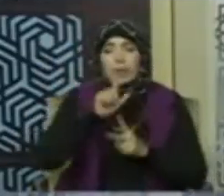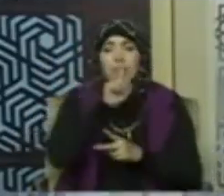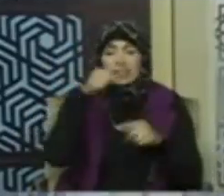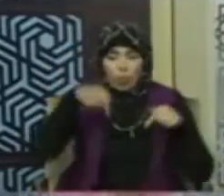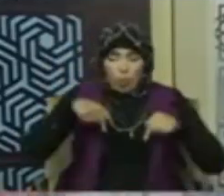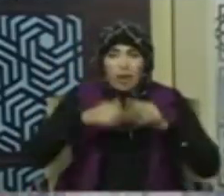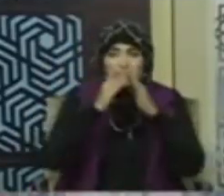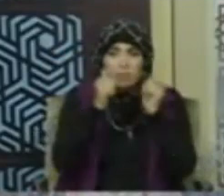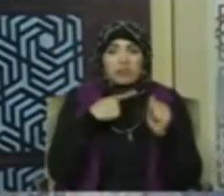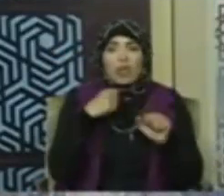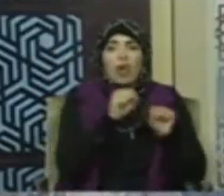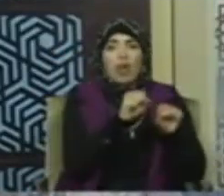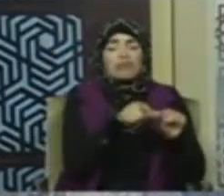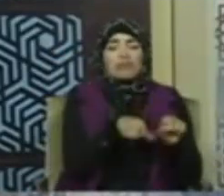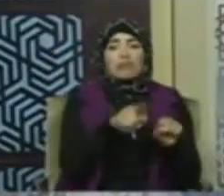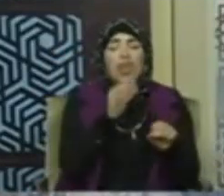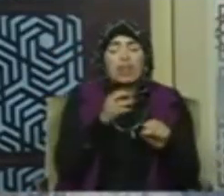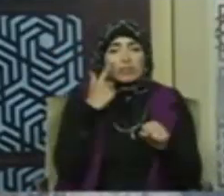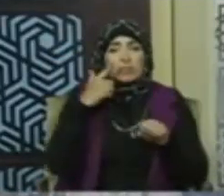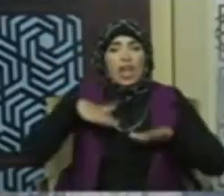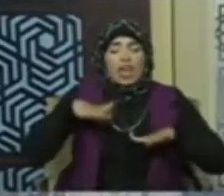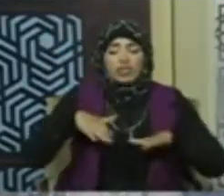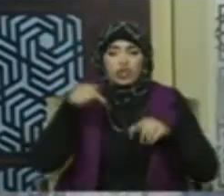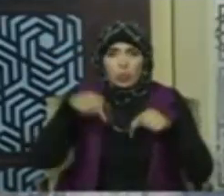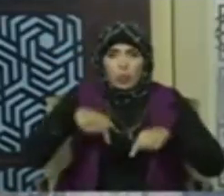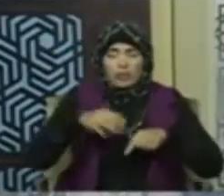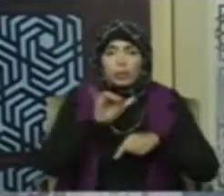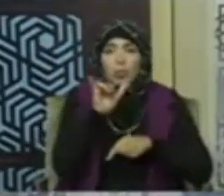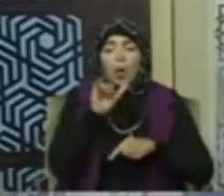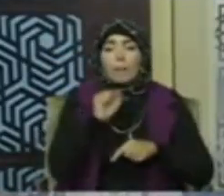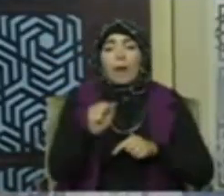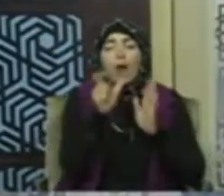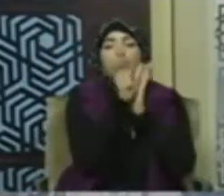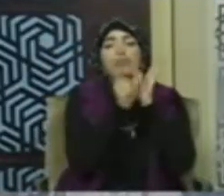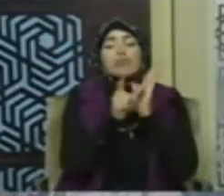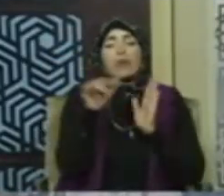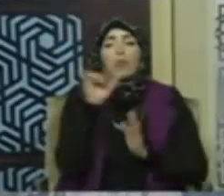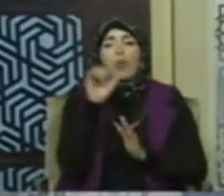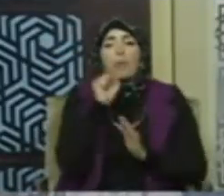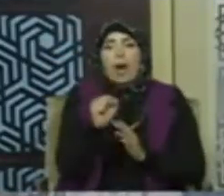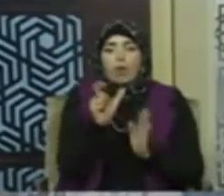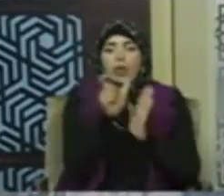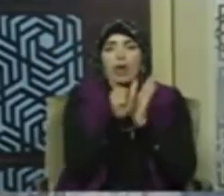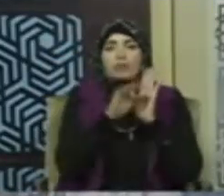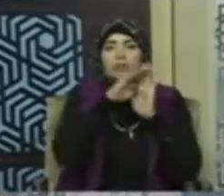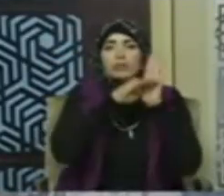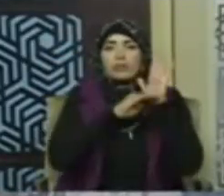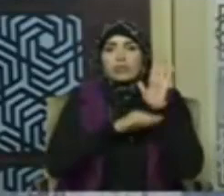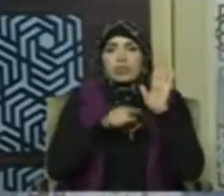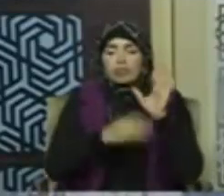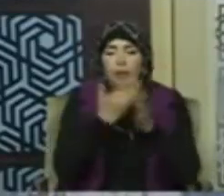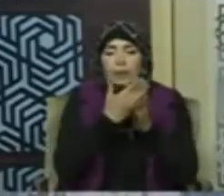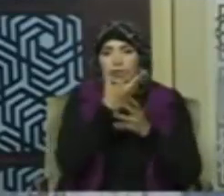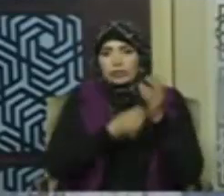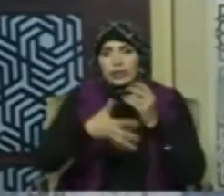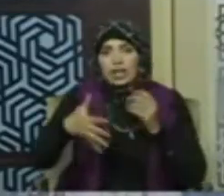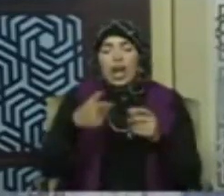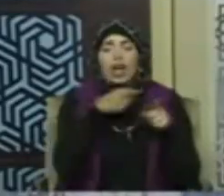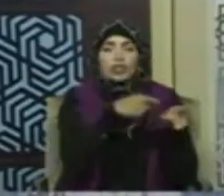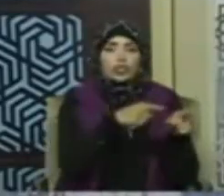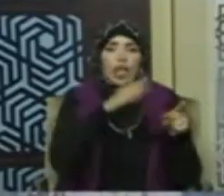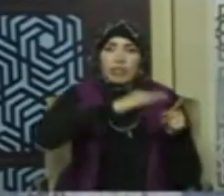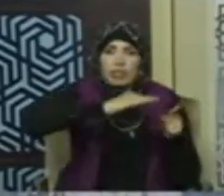التي نعيشها تجعل من عملية التنظيم ضرورة لصالح الأم وصالح الطفل وصالح